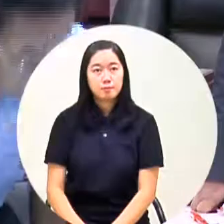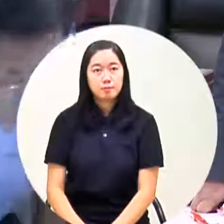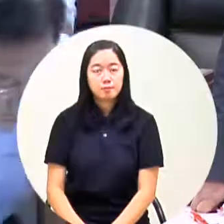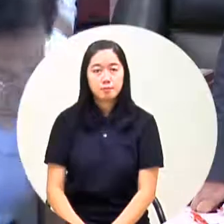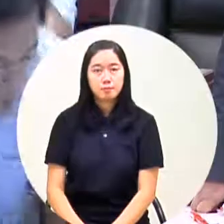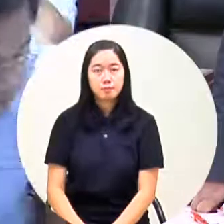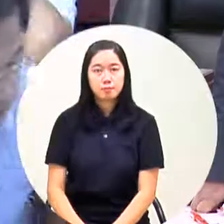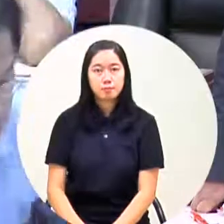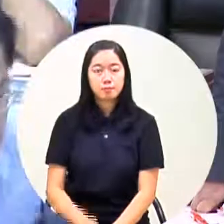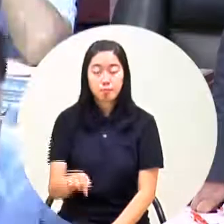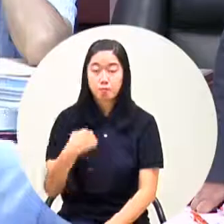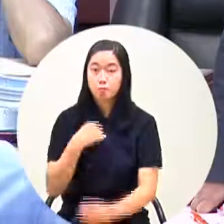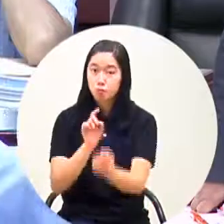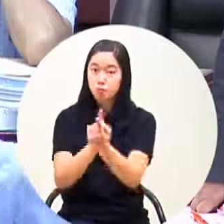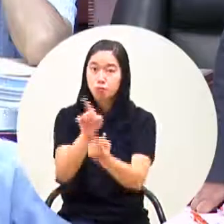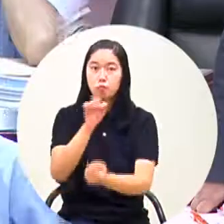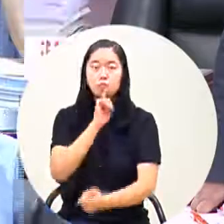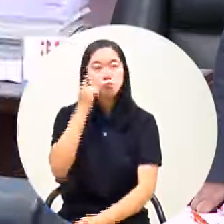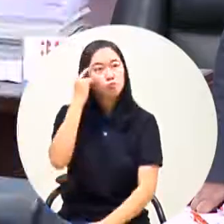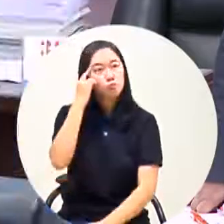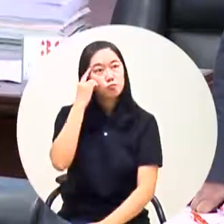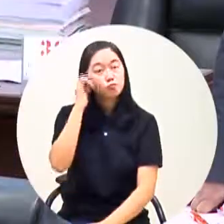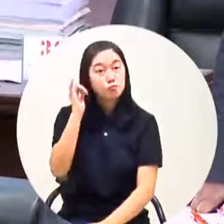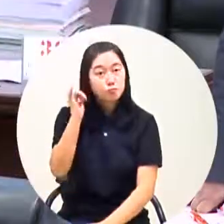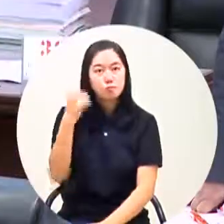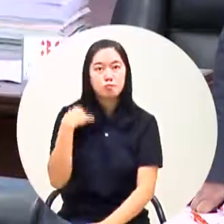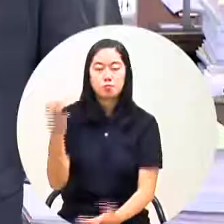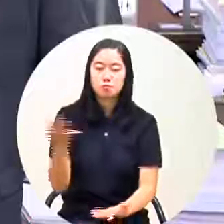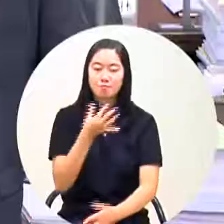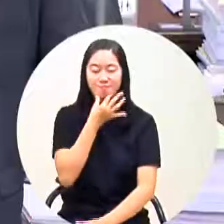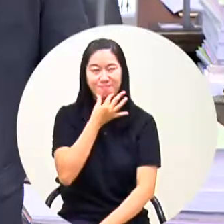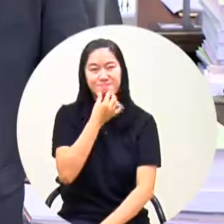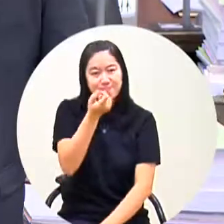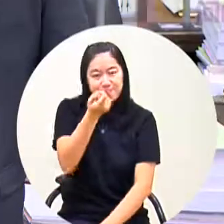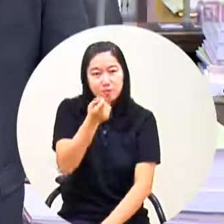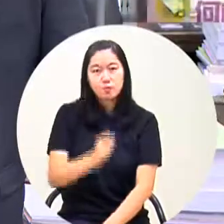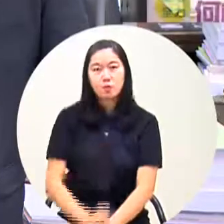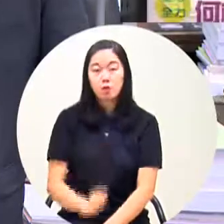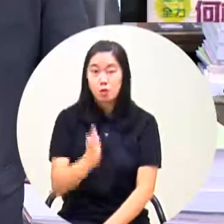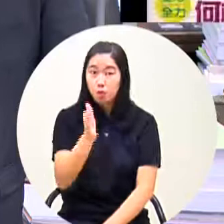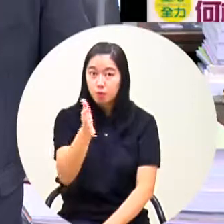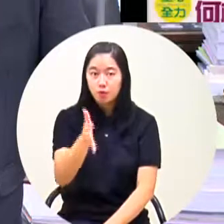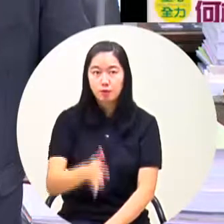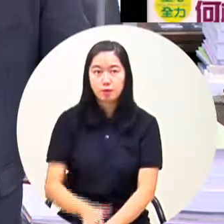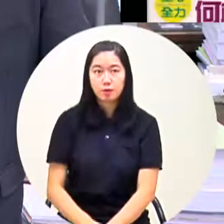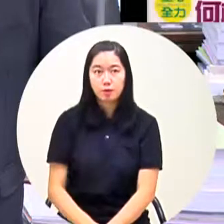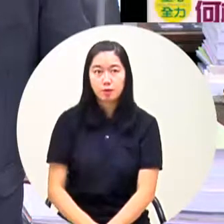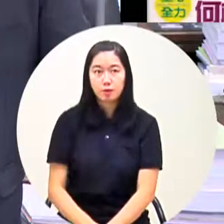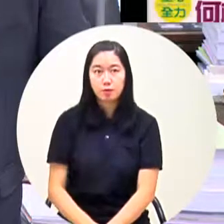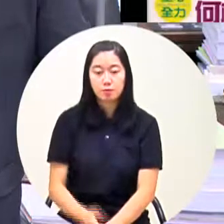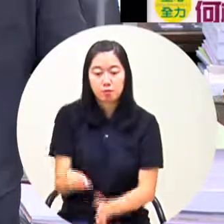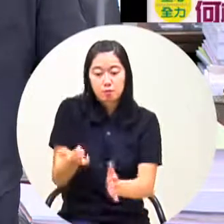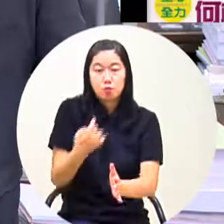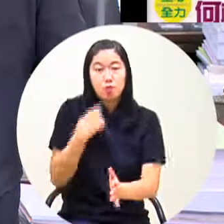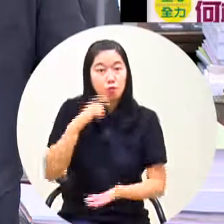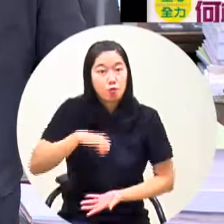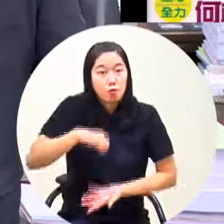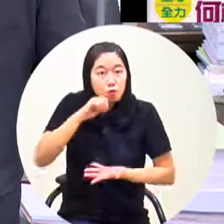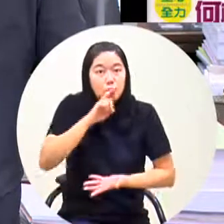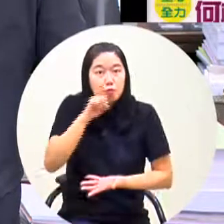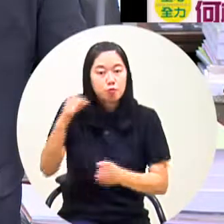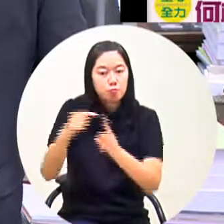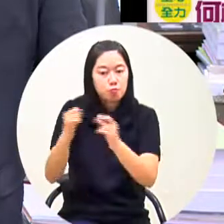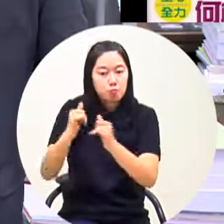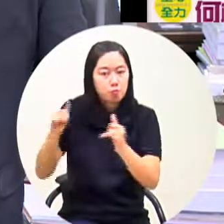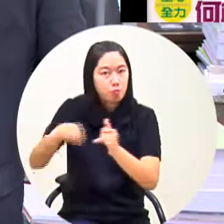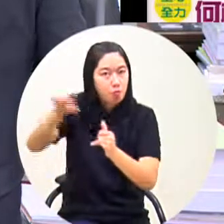其实对于你说的乐观，其实还是有一点疑虑啦。那为什么？因为如同我刚刚讲的，其实还是要给民众更大